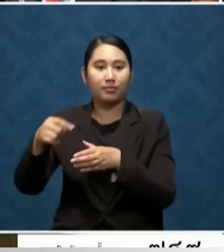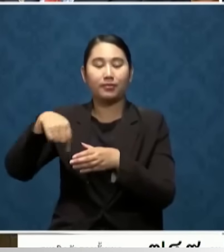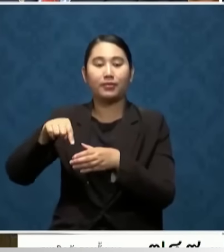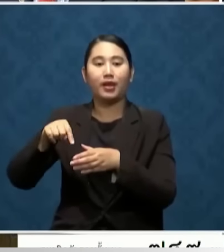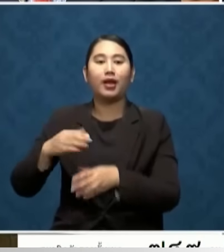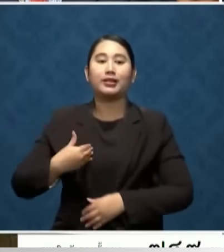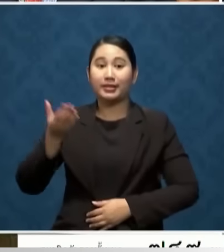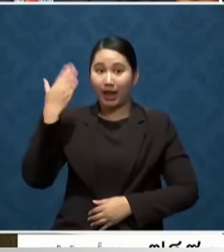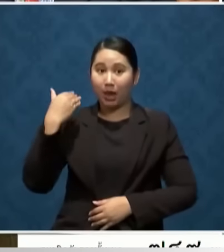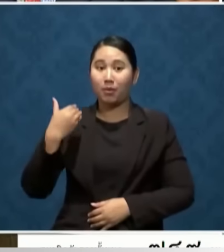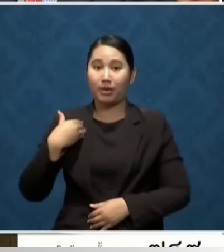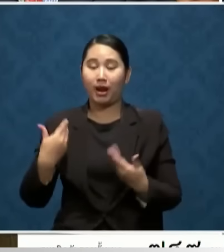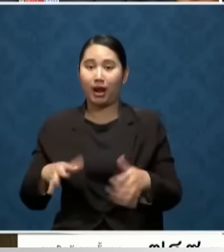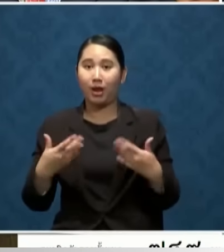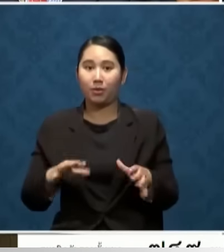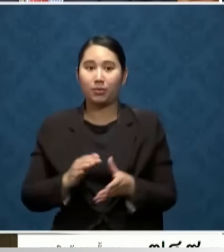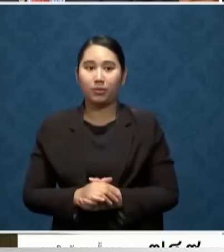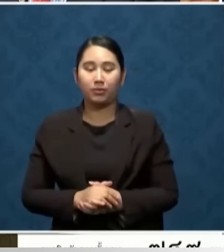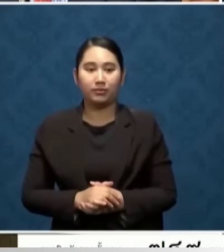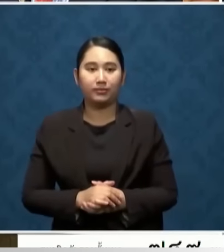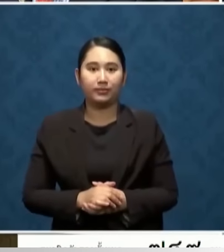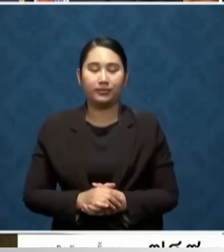ก็เคยเกิดขึ้นแล้วไม่ใช่เหรอครับ